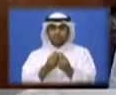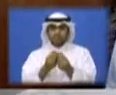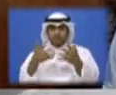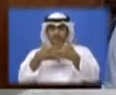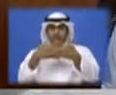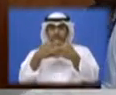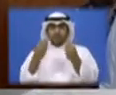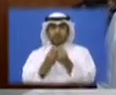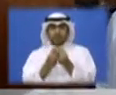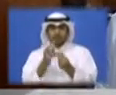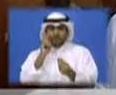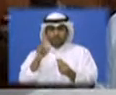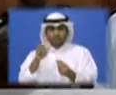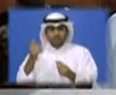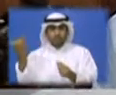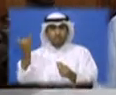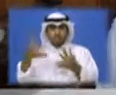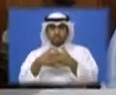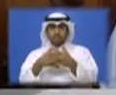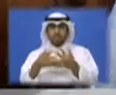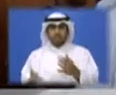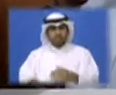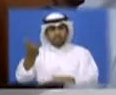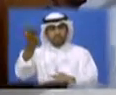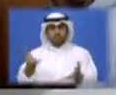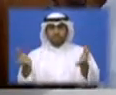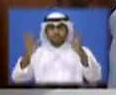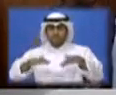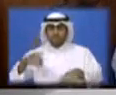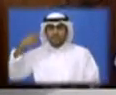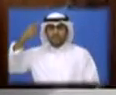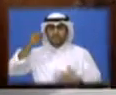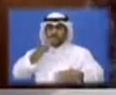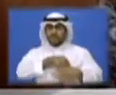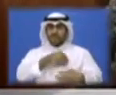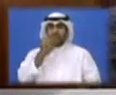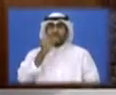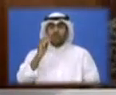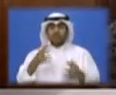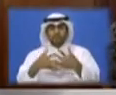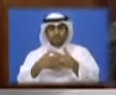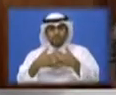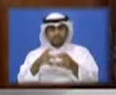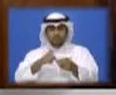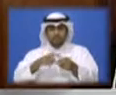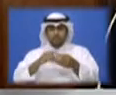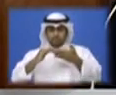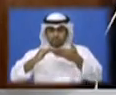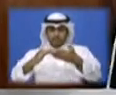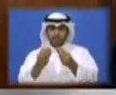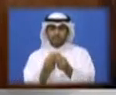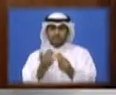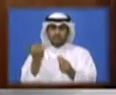أيضا ذات العمل الغير ربحي، بالإضافة للمتخصصين و350 شاب